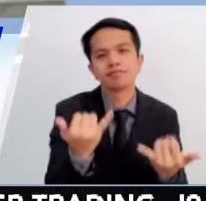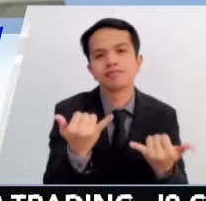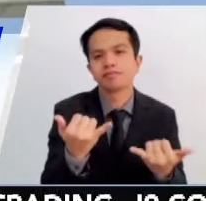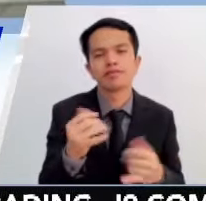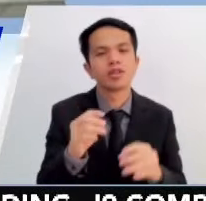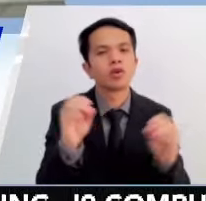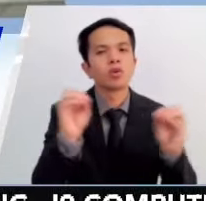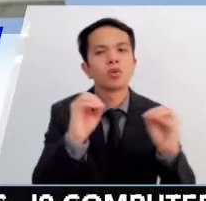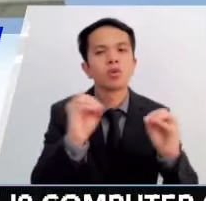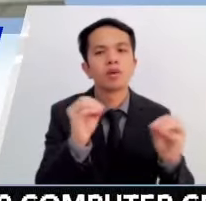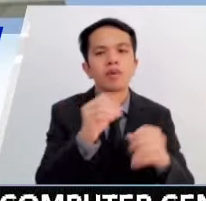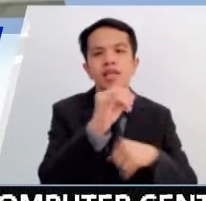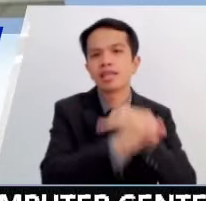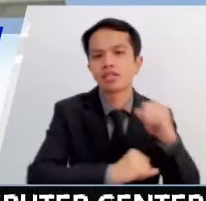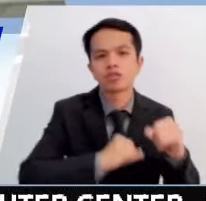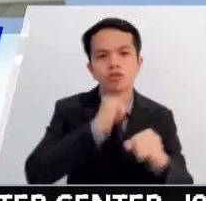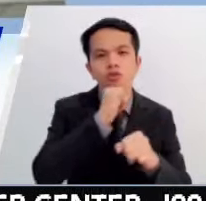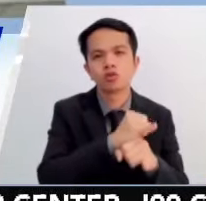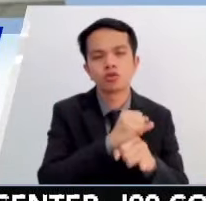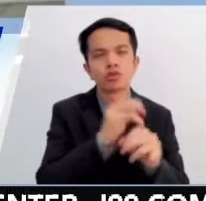na international